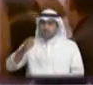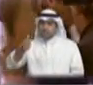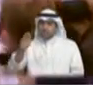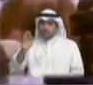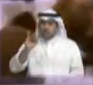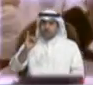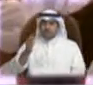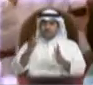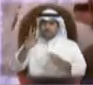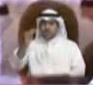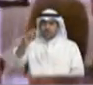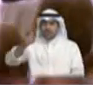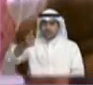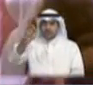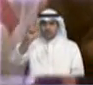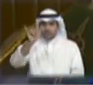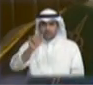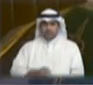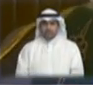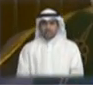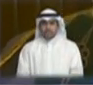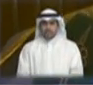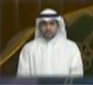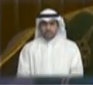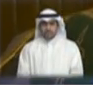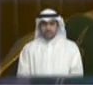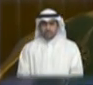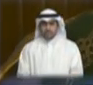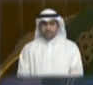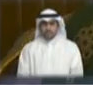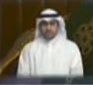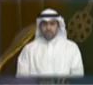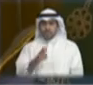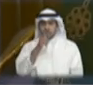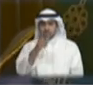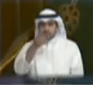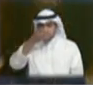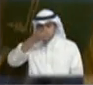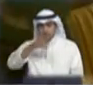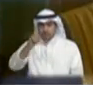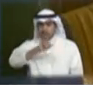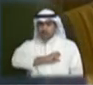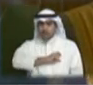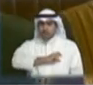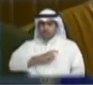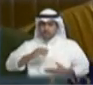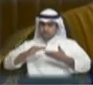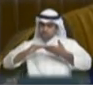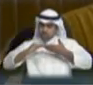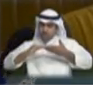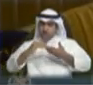المحسن الخرافي رحمه الله. خدم وطنه بكل إخلاص،